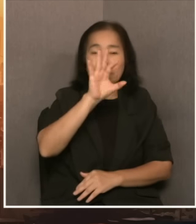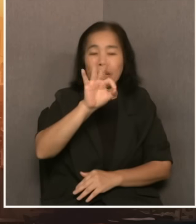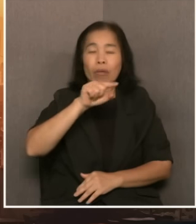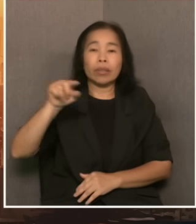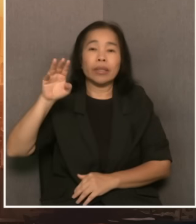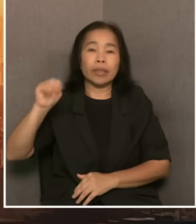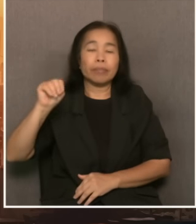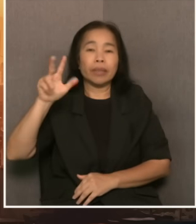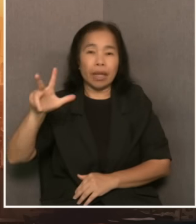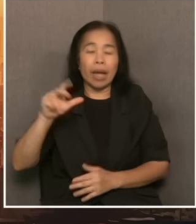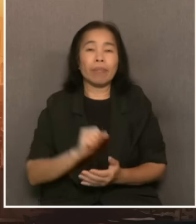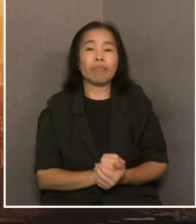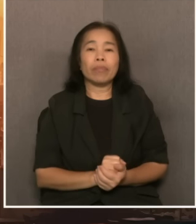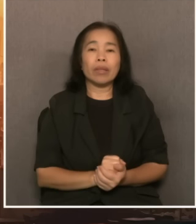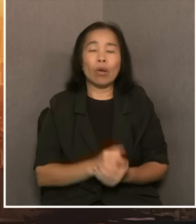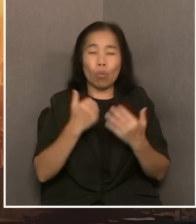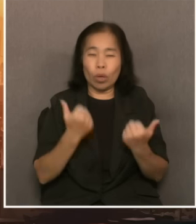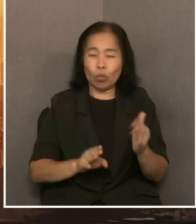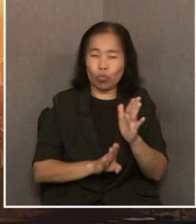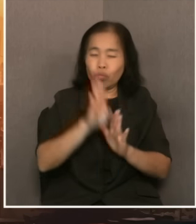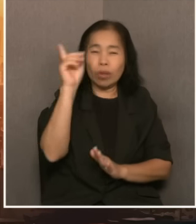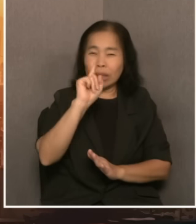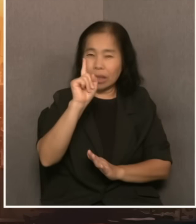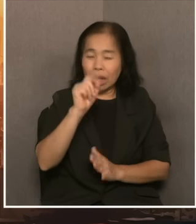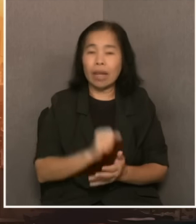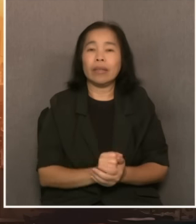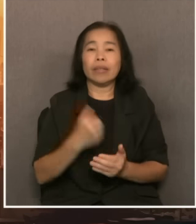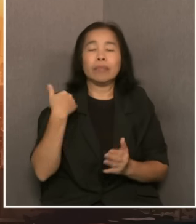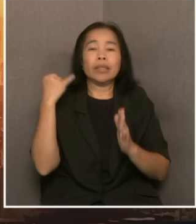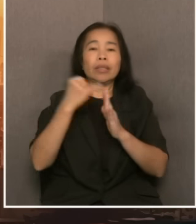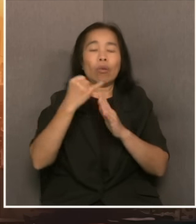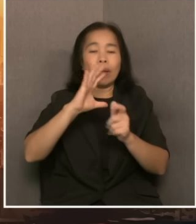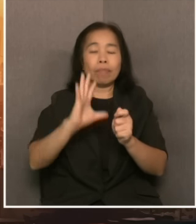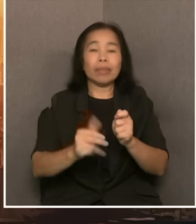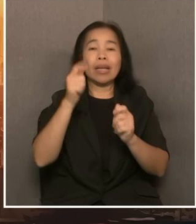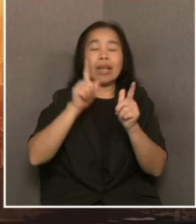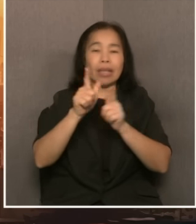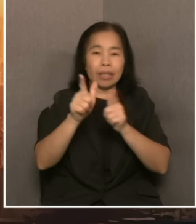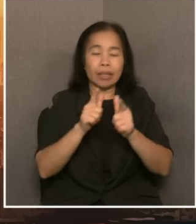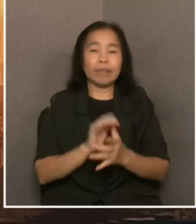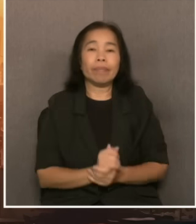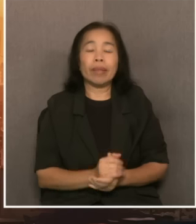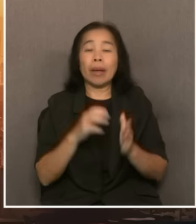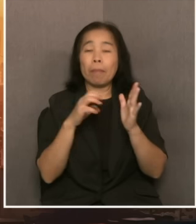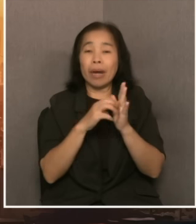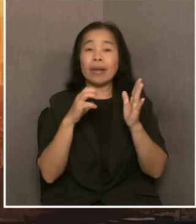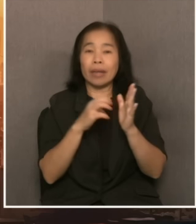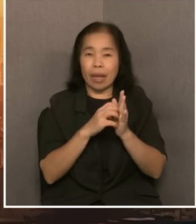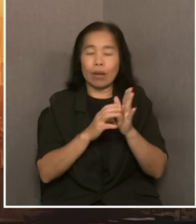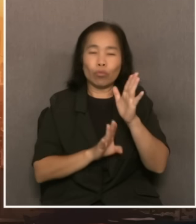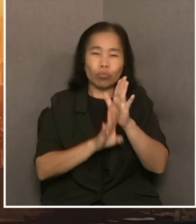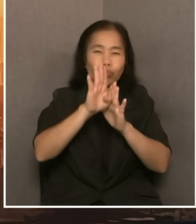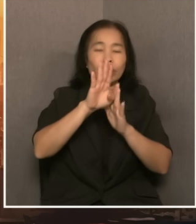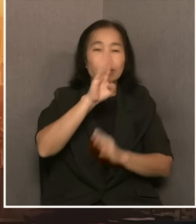องศาอุณหภูมิสูงสุดวันนี้อยู่ที่ตำบลนาโป่งอำเภอเมืองจังหวัดเลยค่ะส่วนภาคกลางครับอุณหภูมิสูงสุด